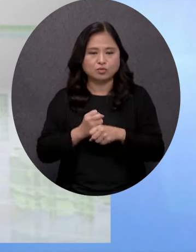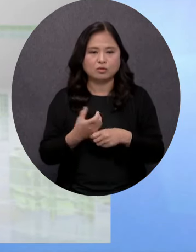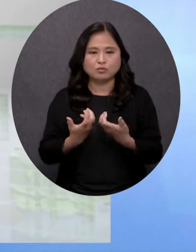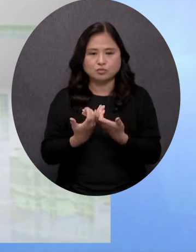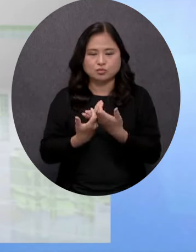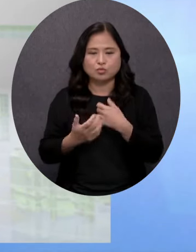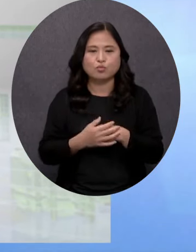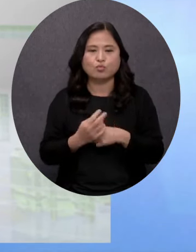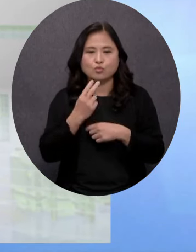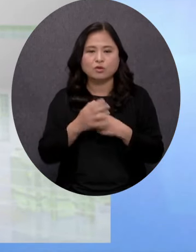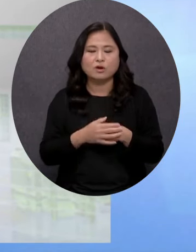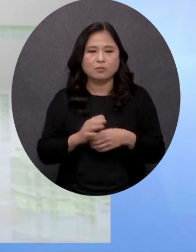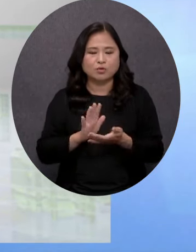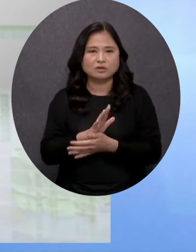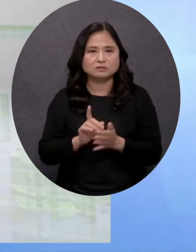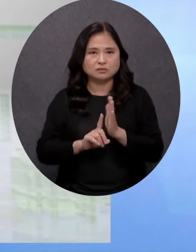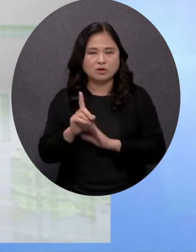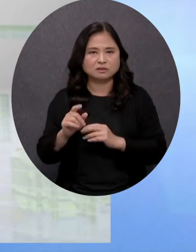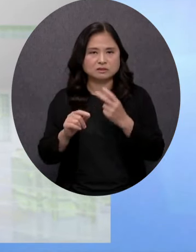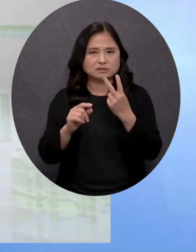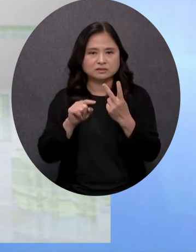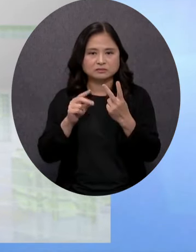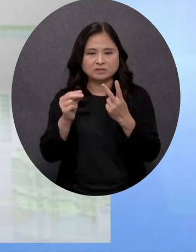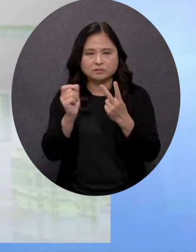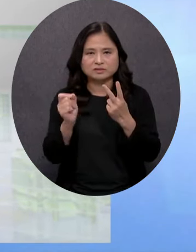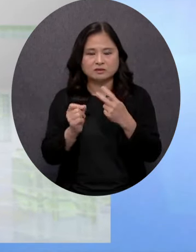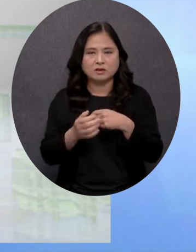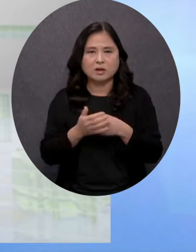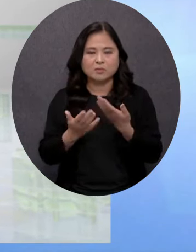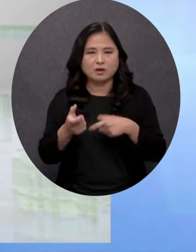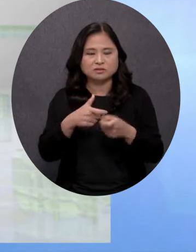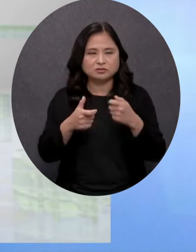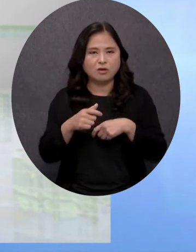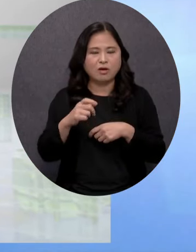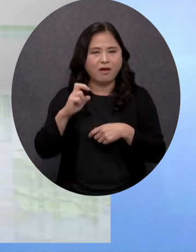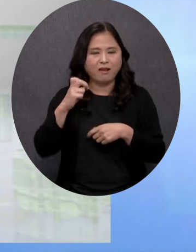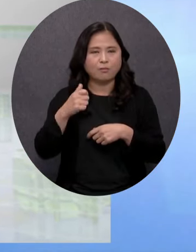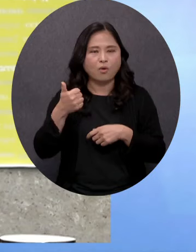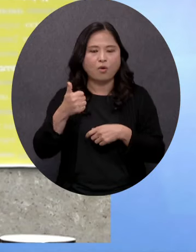估数字，按年增长 2.7%， 好过市场预期。